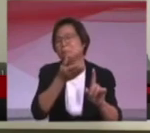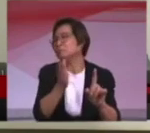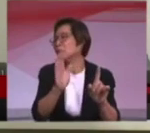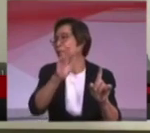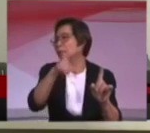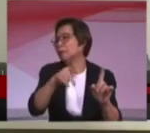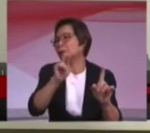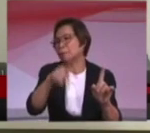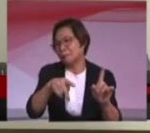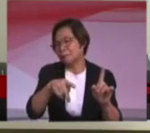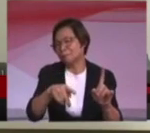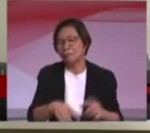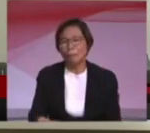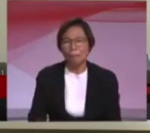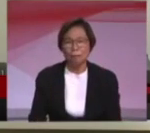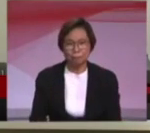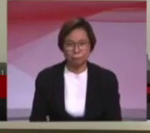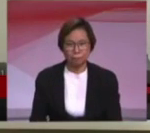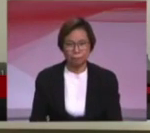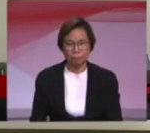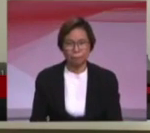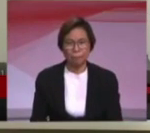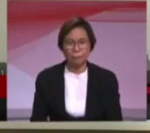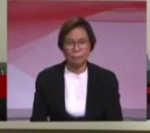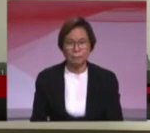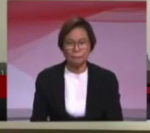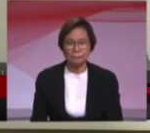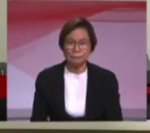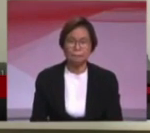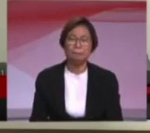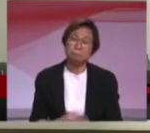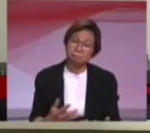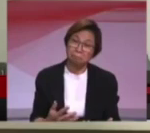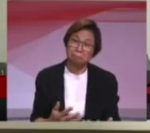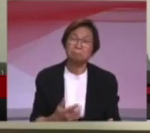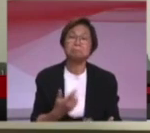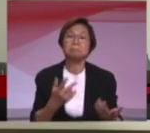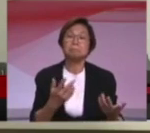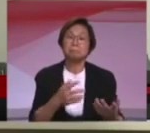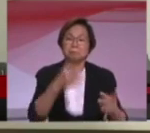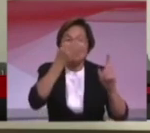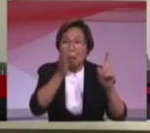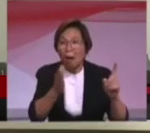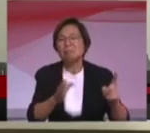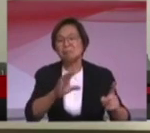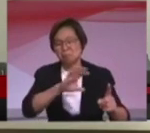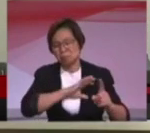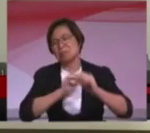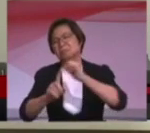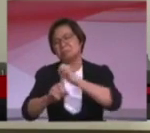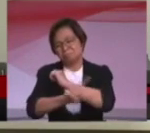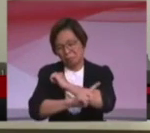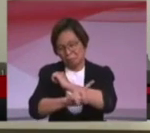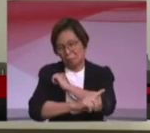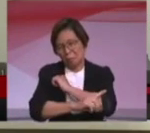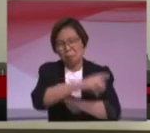untuk patuh dengan arahan SOP PKPP ini yang menyebabkan tindakan diambil oleh pihak